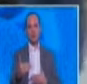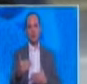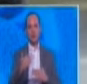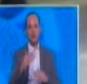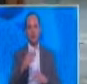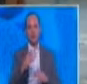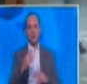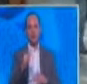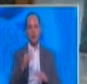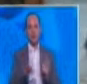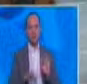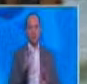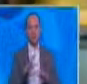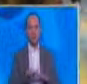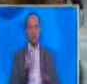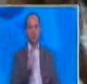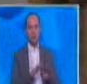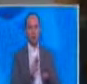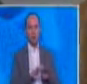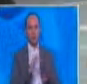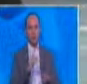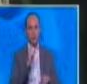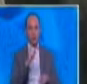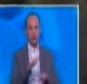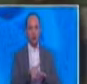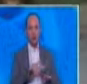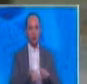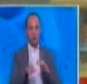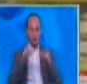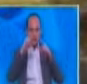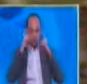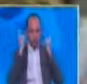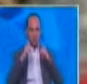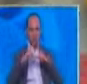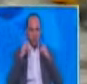bırakaraktan tedavimizi yapıyoruz. Muayenelerimizde eldiven, gözlük,